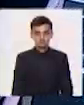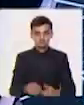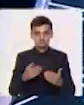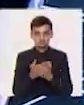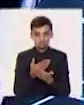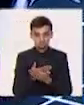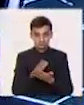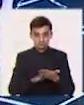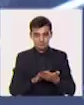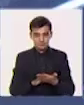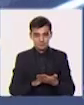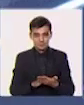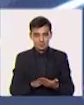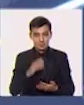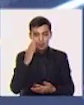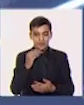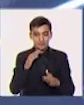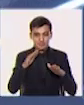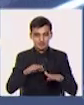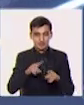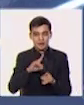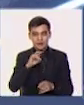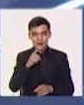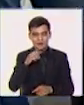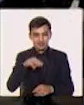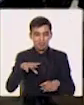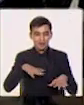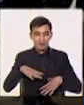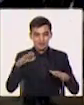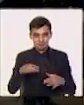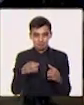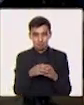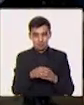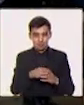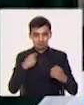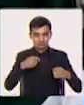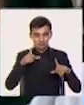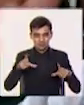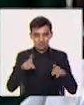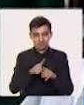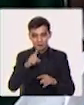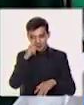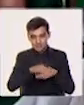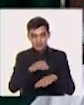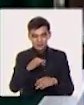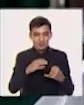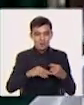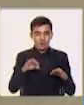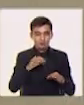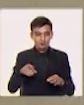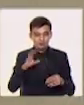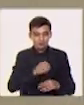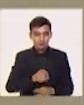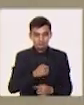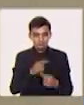назарларыңызда информ бюро. Алматыдағы Рахат базарының бір топ саудагері қала әкімдігімен жер қатынастар басқармасына наразылықтарын білдіріп